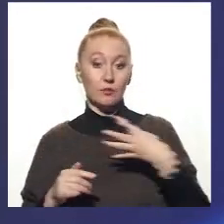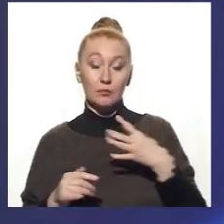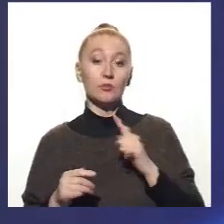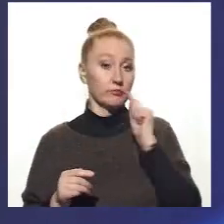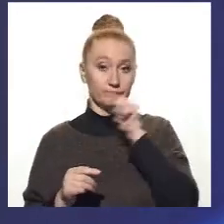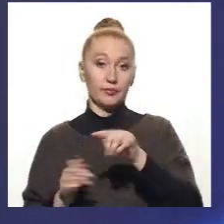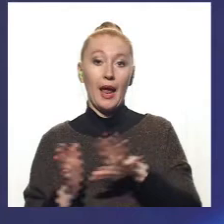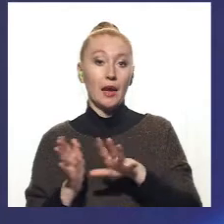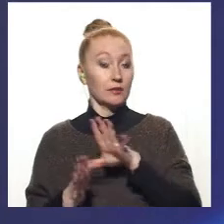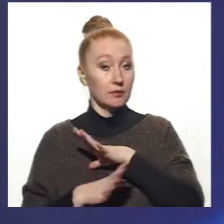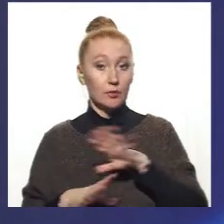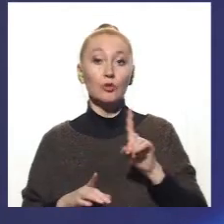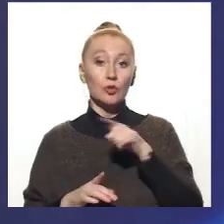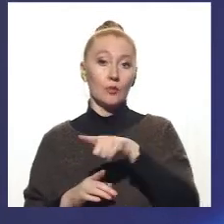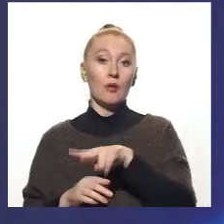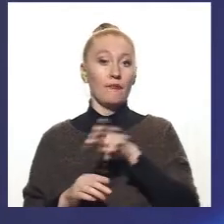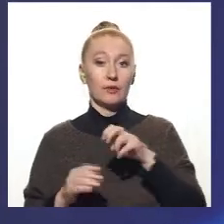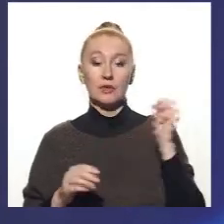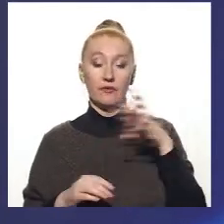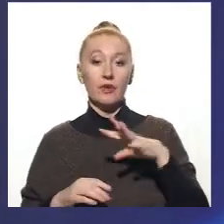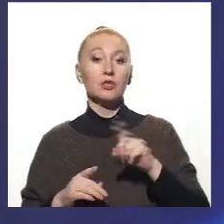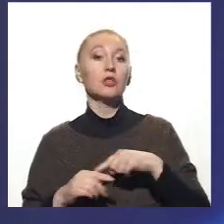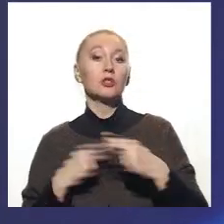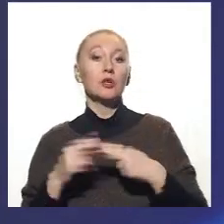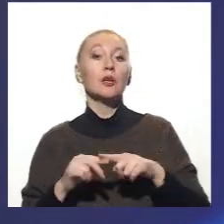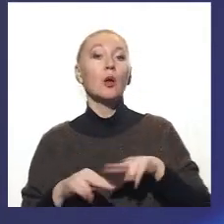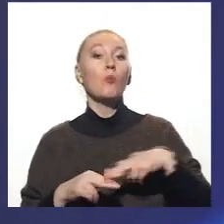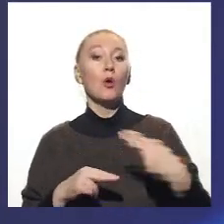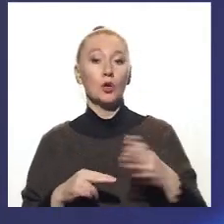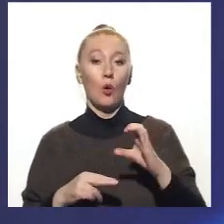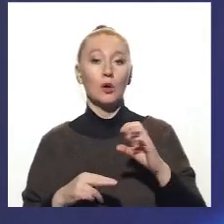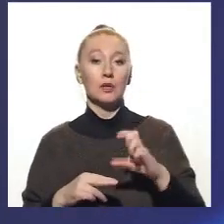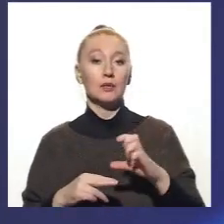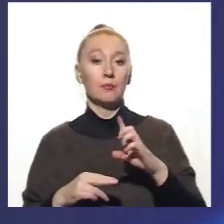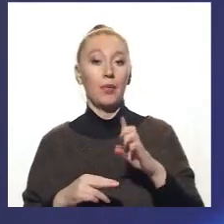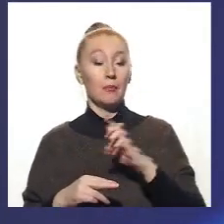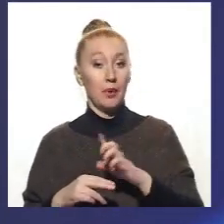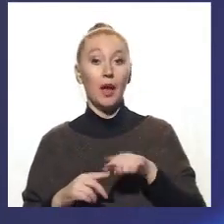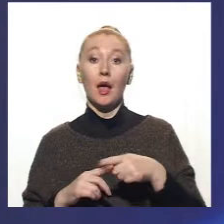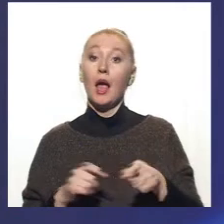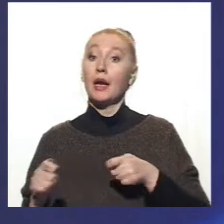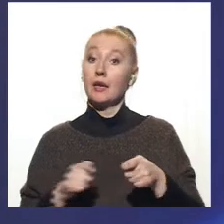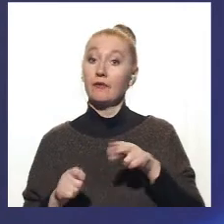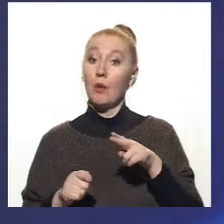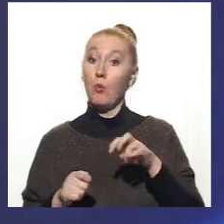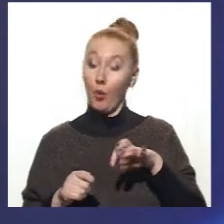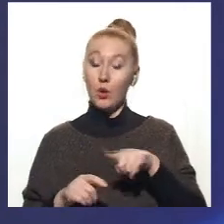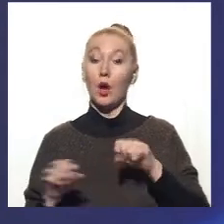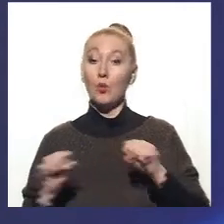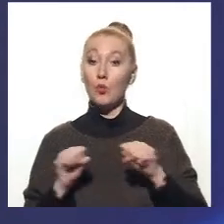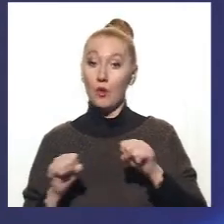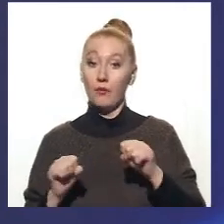доступ до електрики, щоб йому не вимкнули світло через борги перед ОСББ. За словами Віри Поляк, керівниці ОСББ, станом